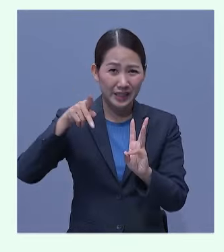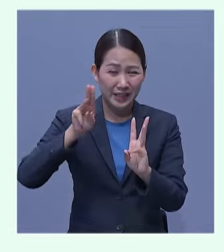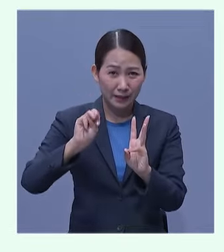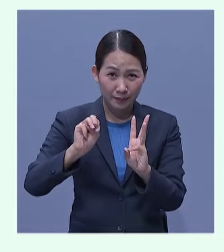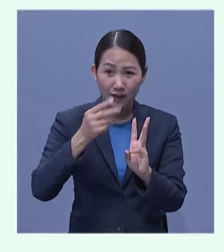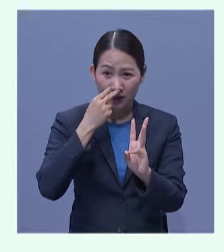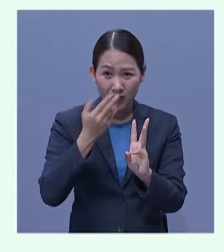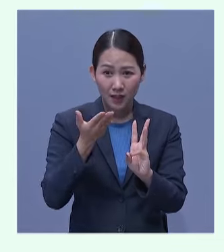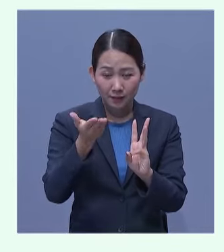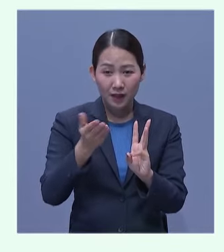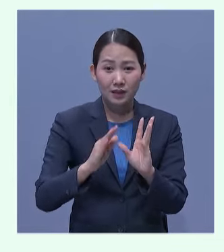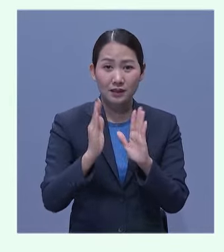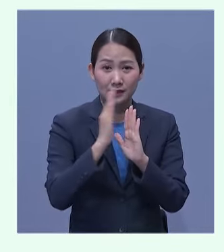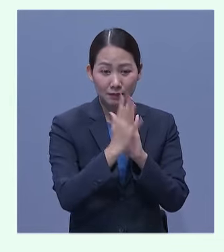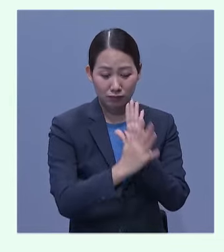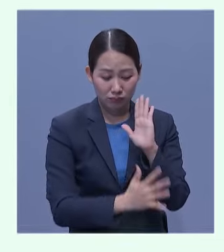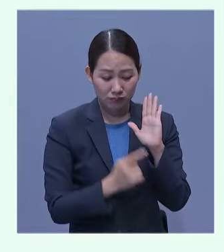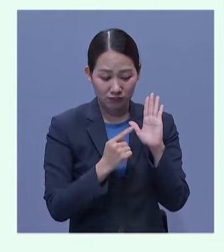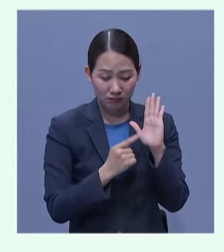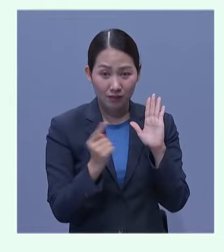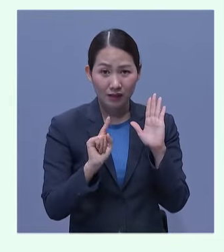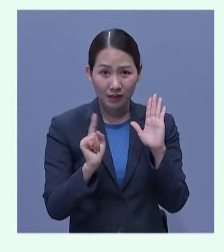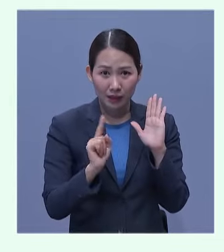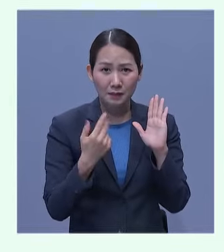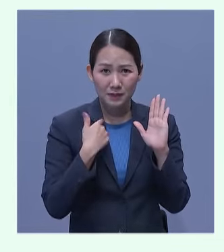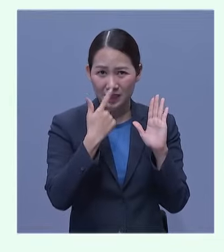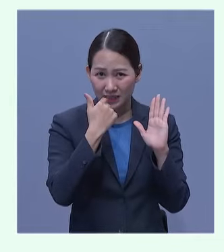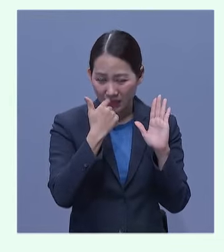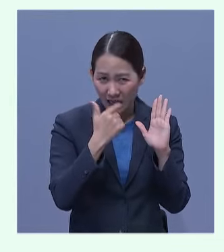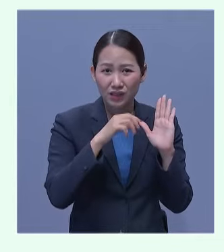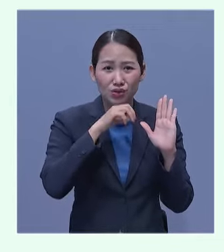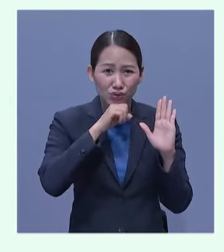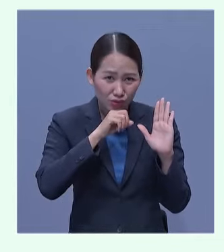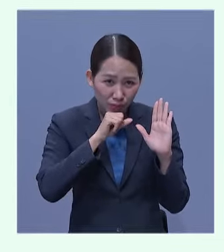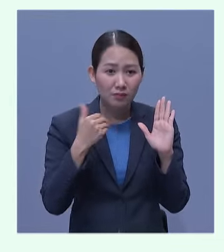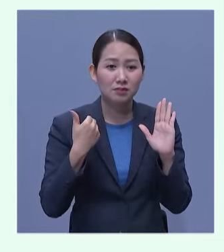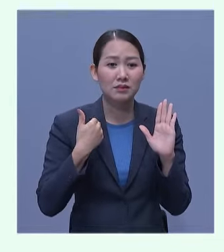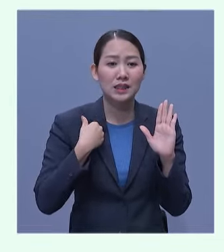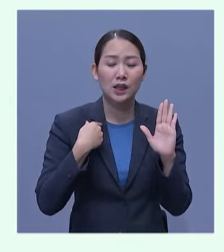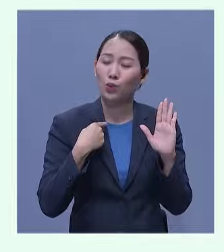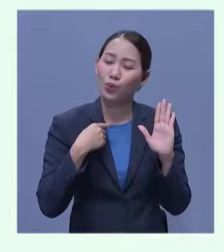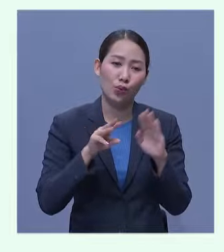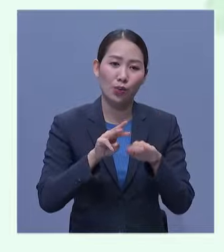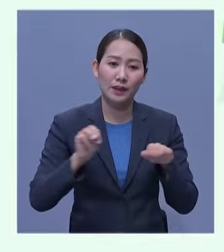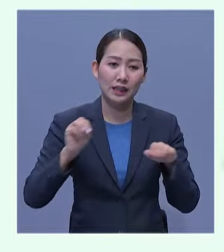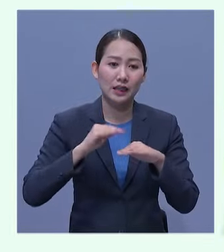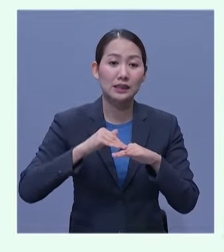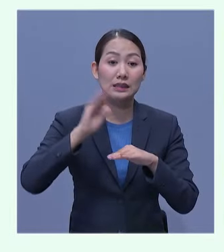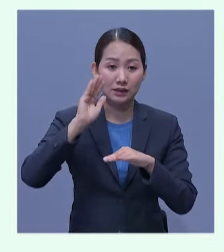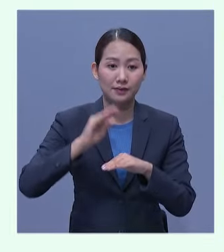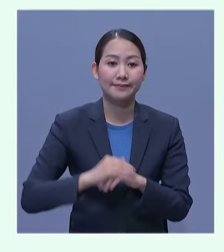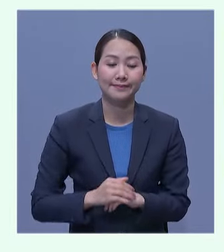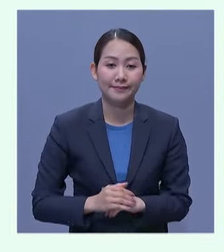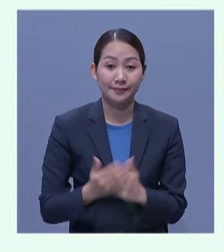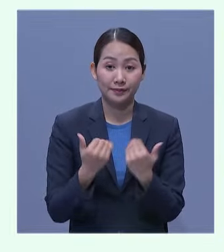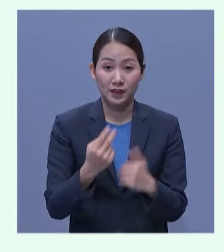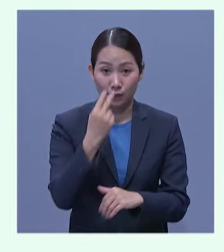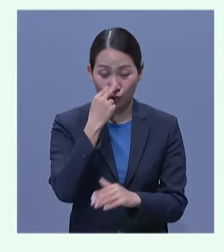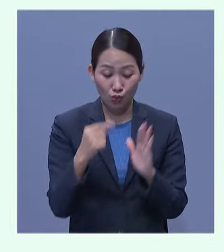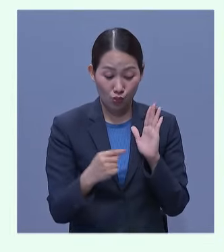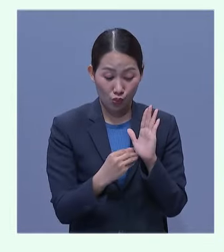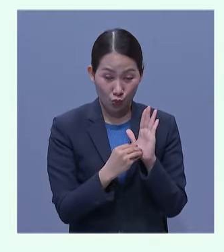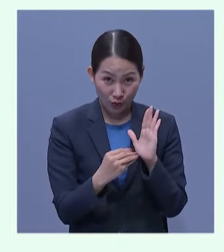แผนที่ประเทศไทยวันนี้แดงหลายจุดมีส้มด้วยนะคะอ้าส่วนในกรุงเทพมหานครนะคะมาดู 5เขตที่